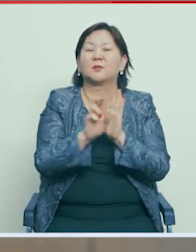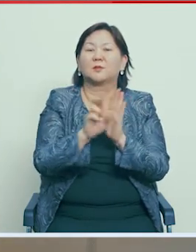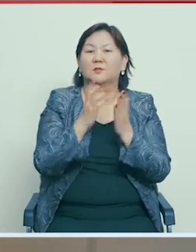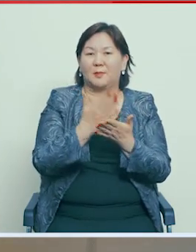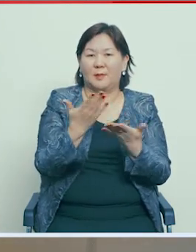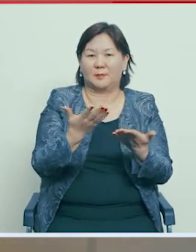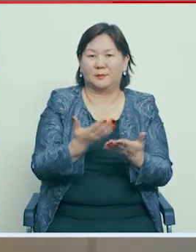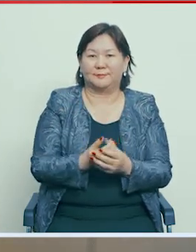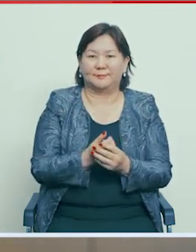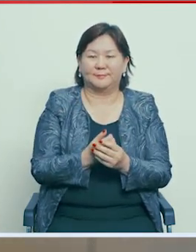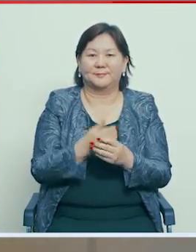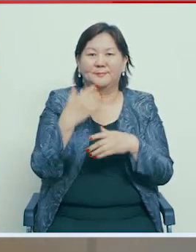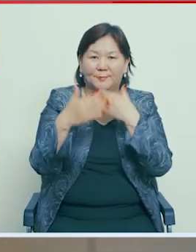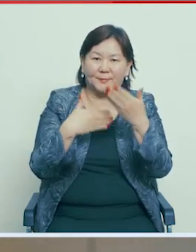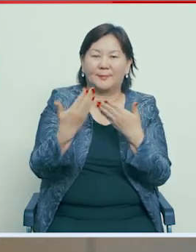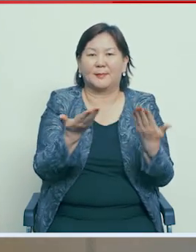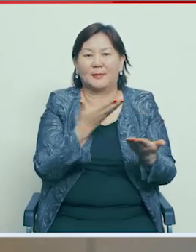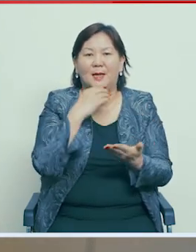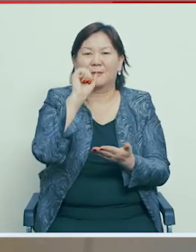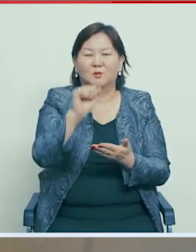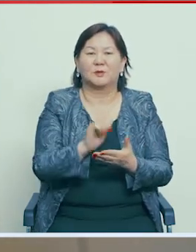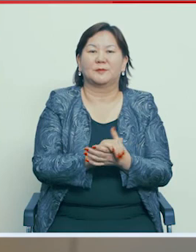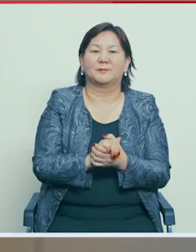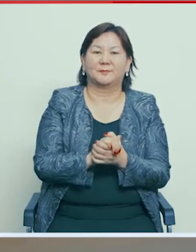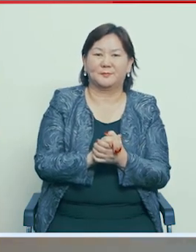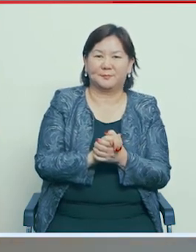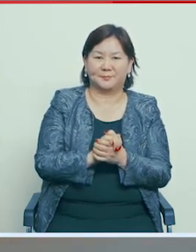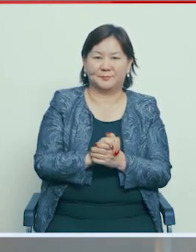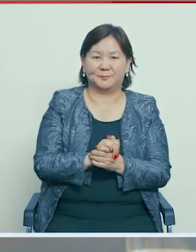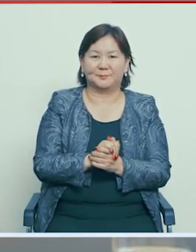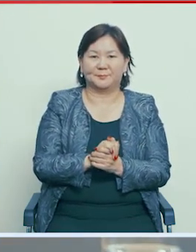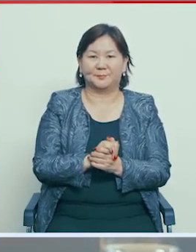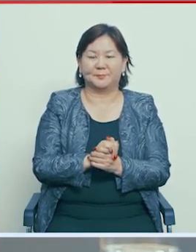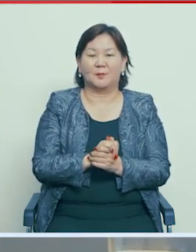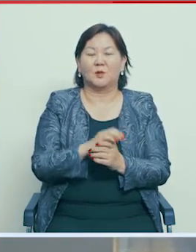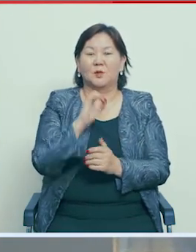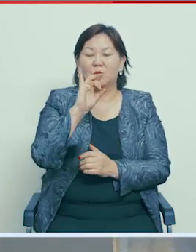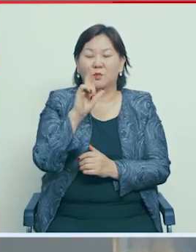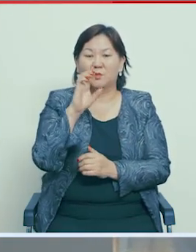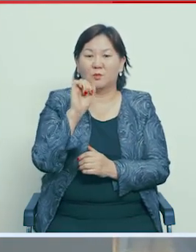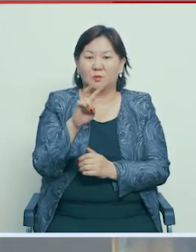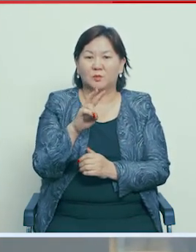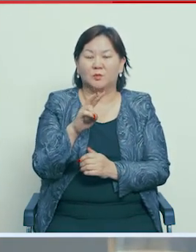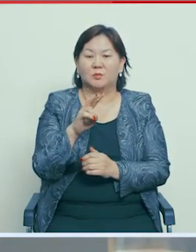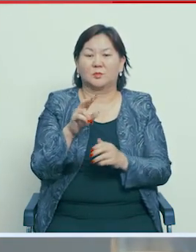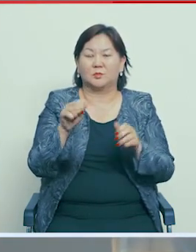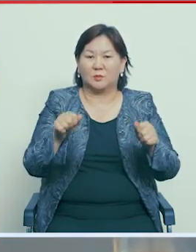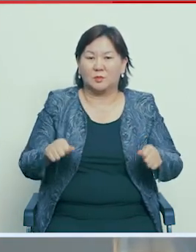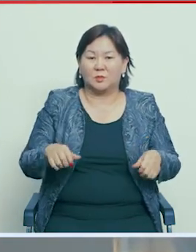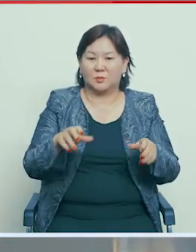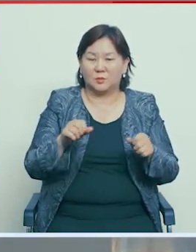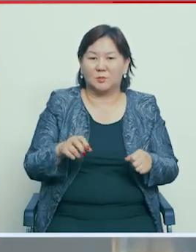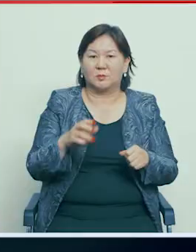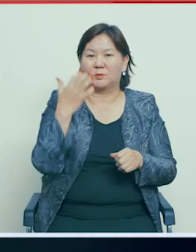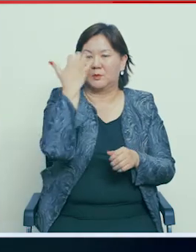нар хувьд харж гэдэг энэ хоёр асуулт сүүлийн асуулт. За ер нь бол энэ тулгуур эрхтний